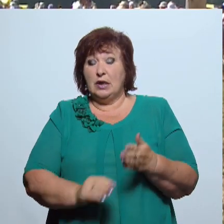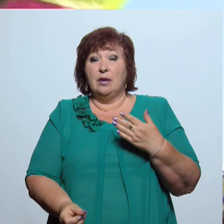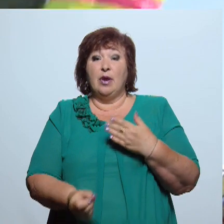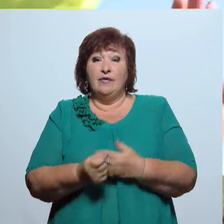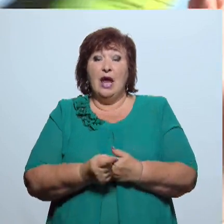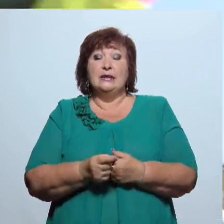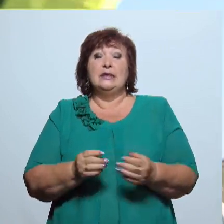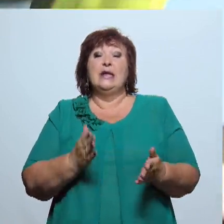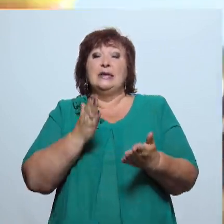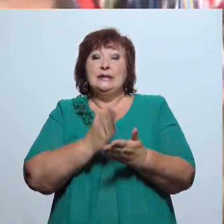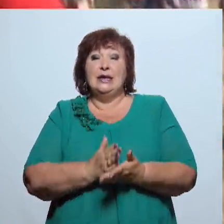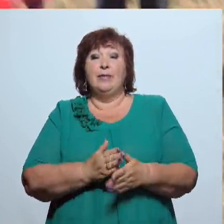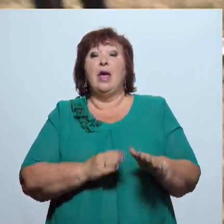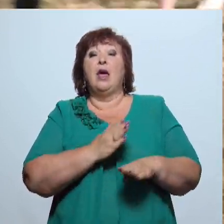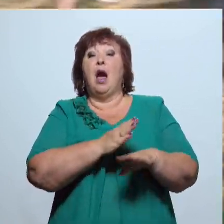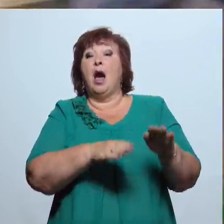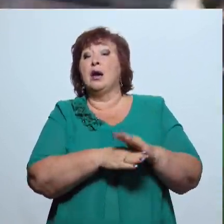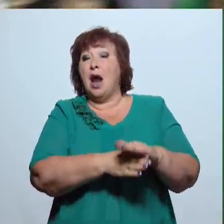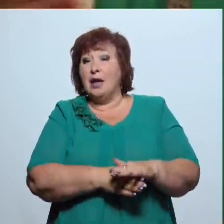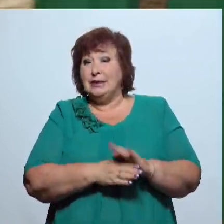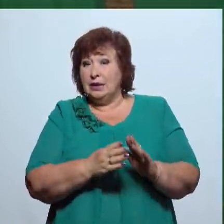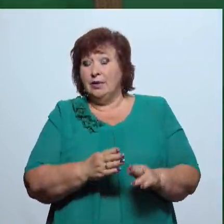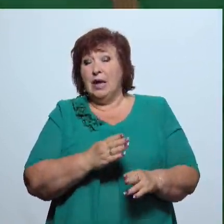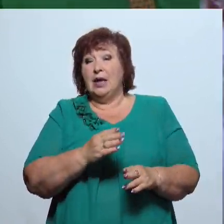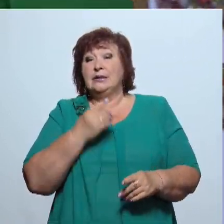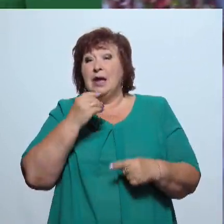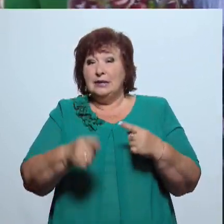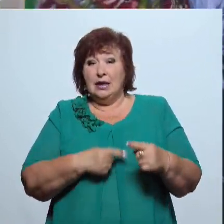является носителем и хранителем нематериально-культурного наследия, а